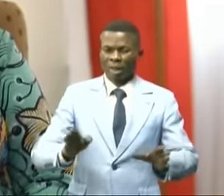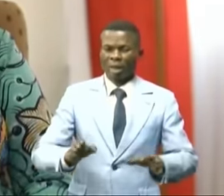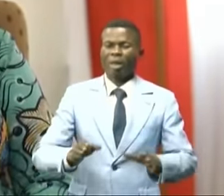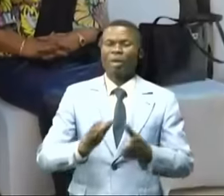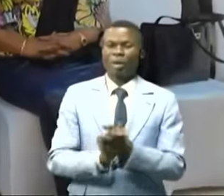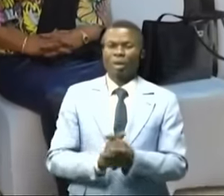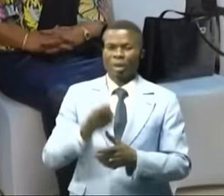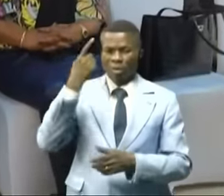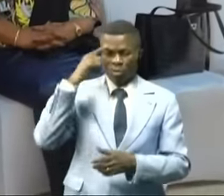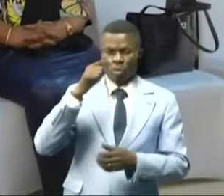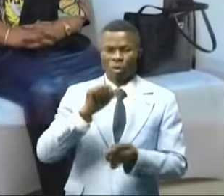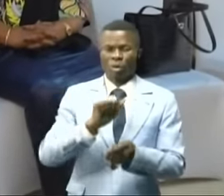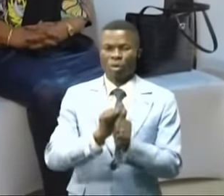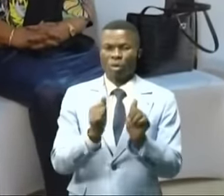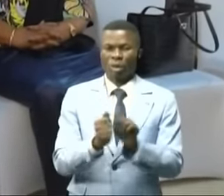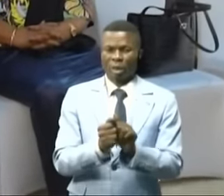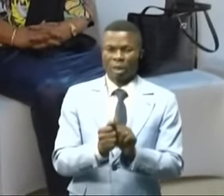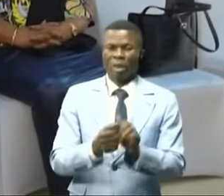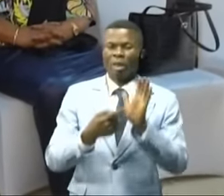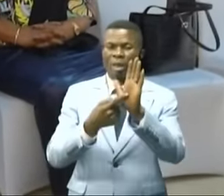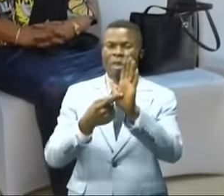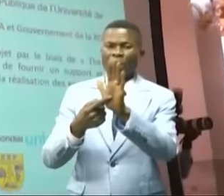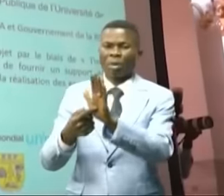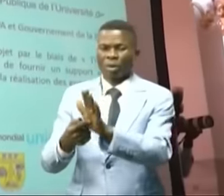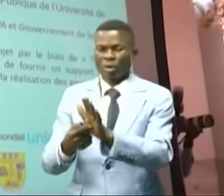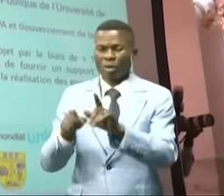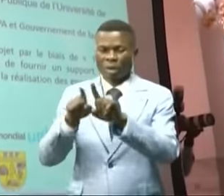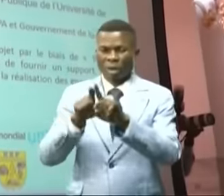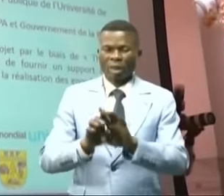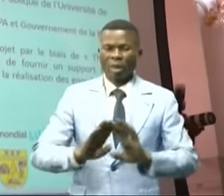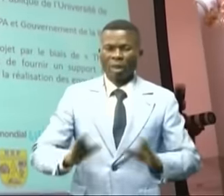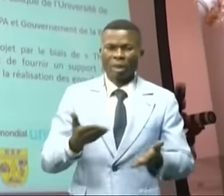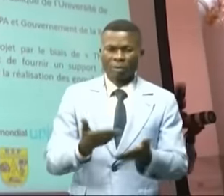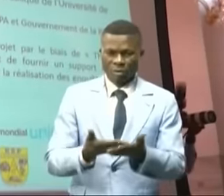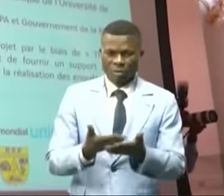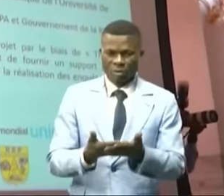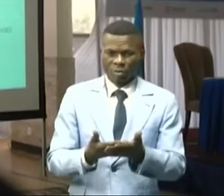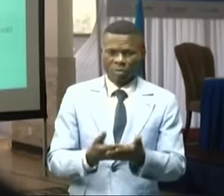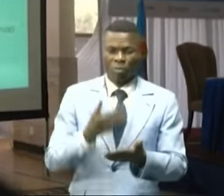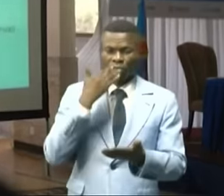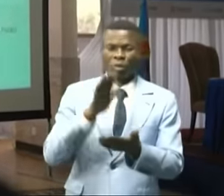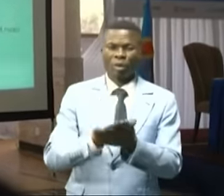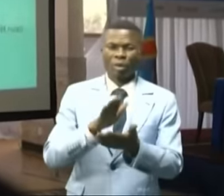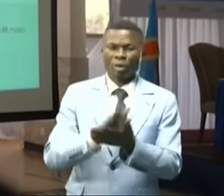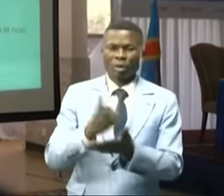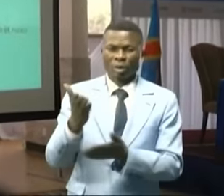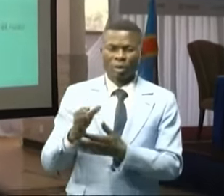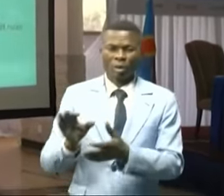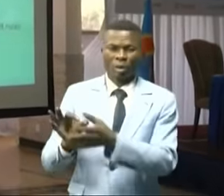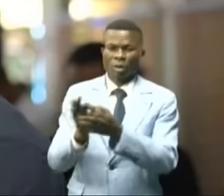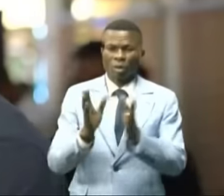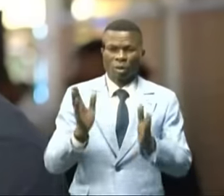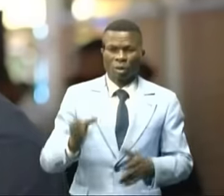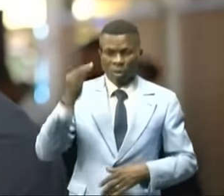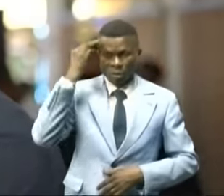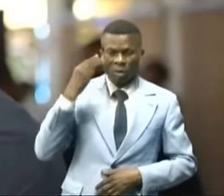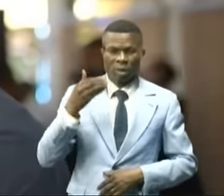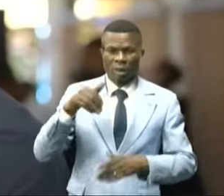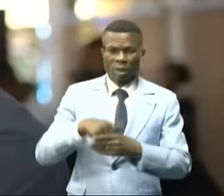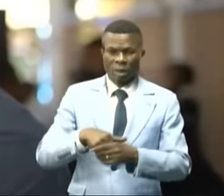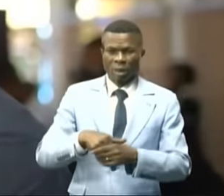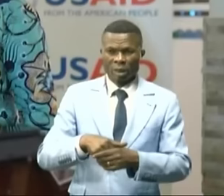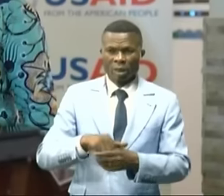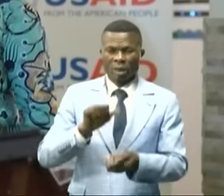sur un échantillon représentatif de plus ou moins 27 000 ménages en ville comme dans les milieux ruraux à travers les